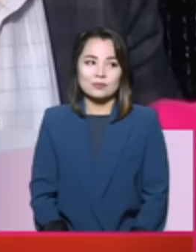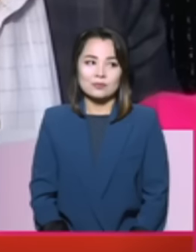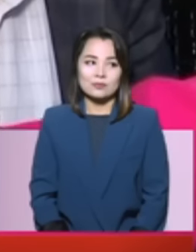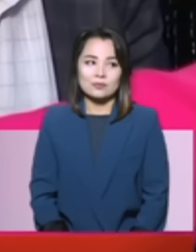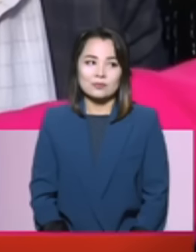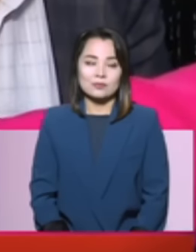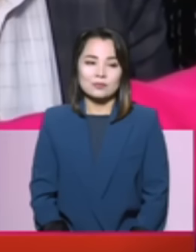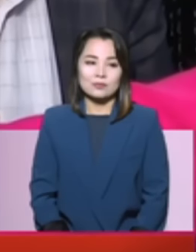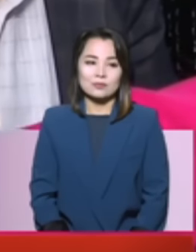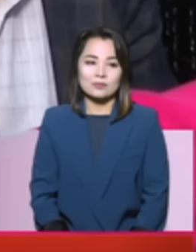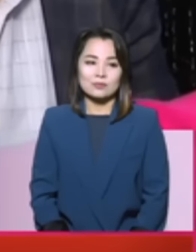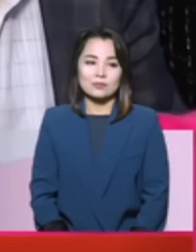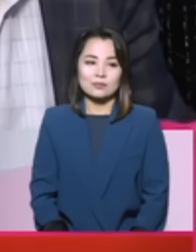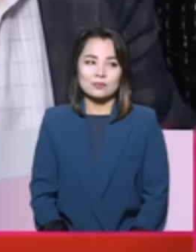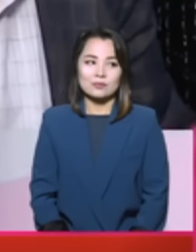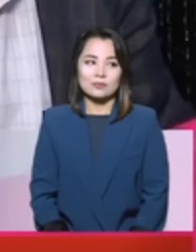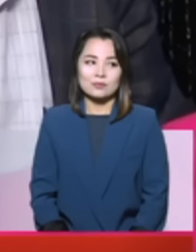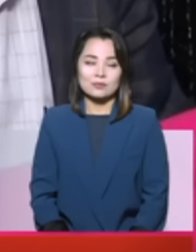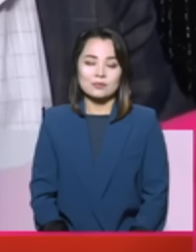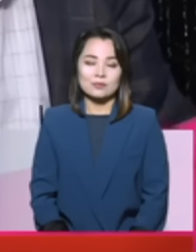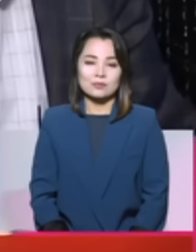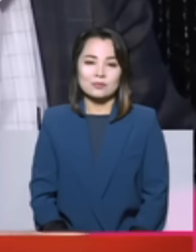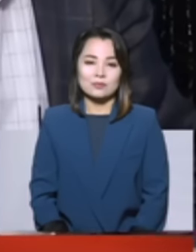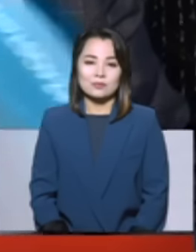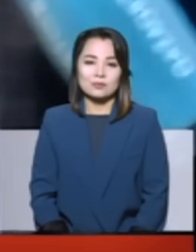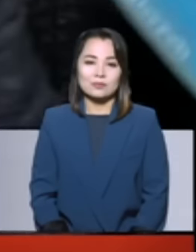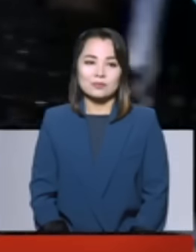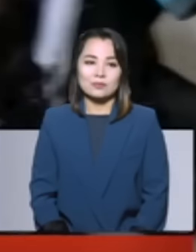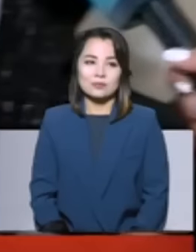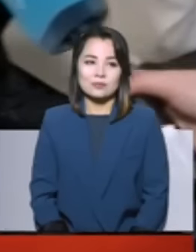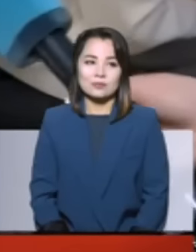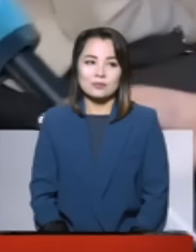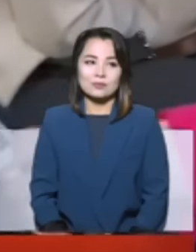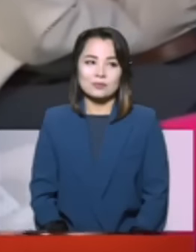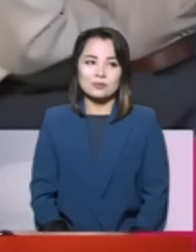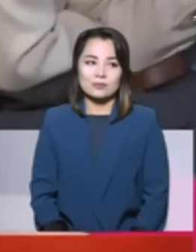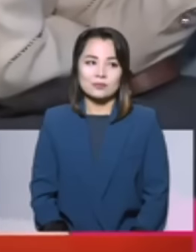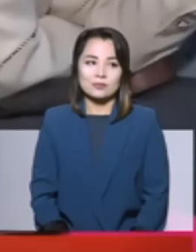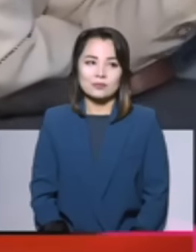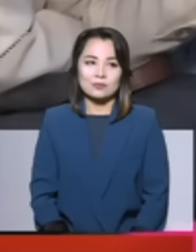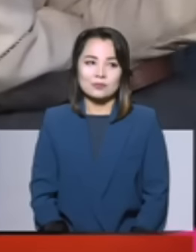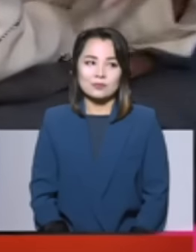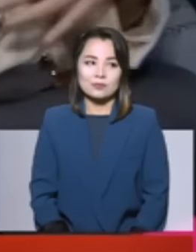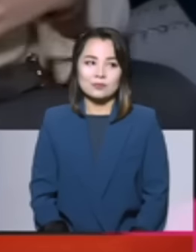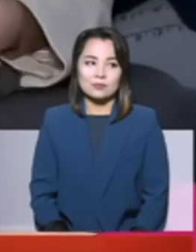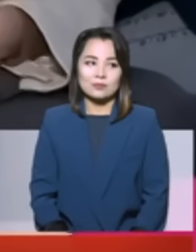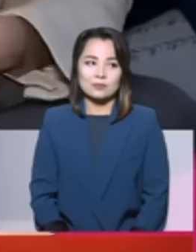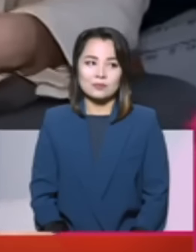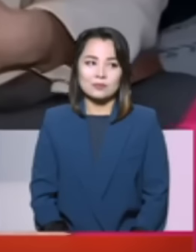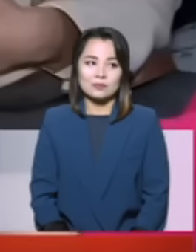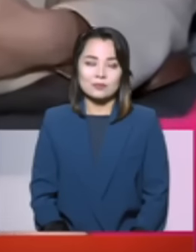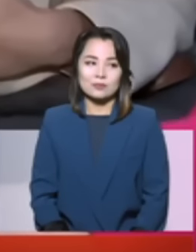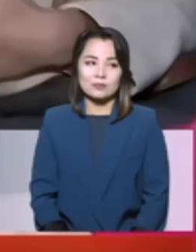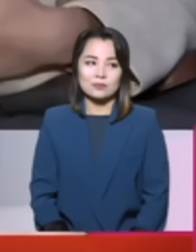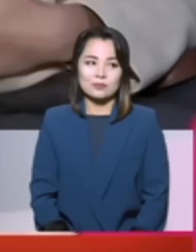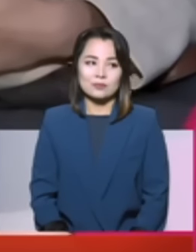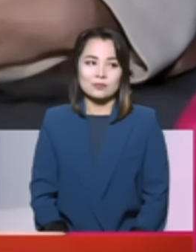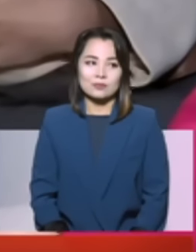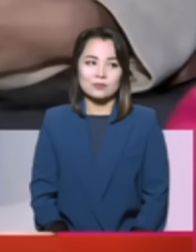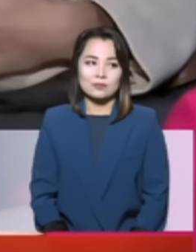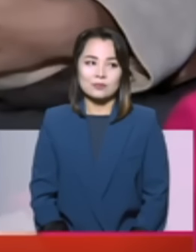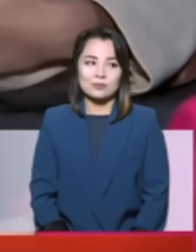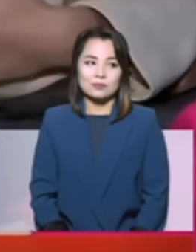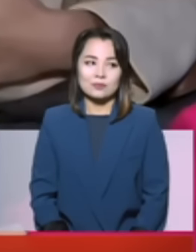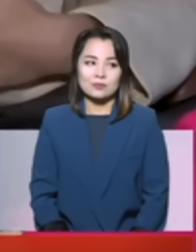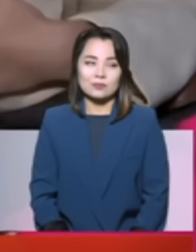пен ақыл жол табар, қашқанға да қуғанға, әділет шапқат кімде бар. Тамаша. Абай Құнанбаев бірінші қара сөзі. Бұл жасқа келгенше